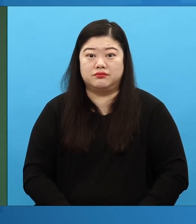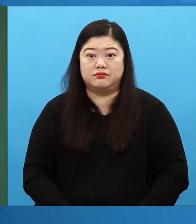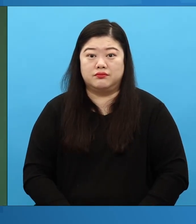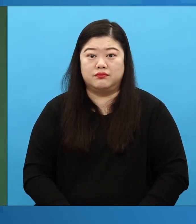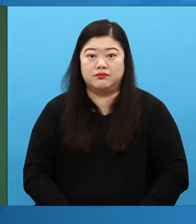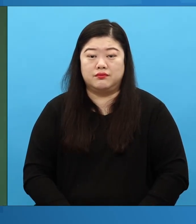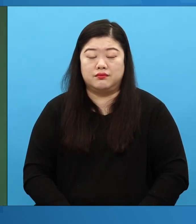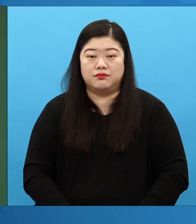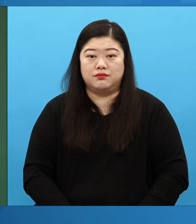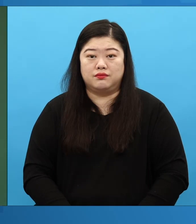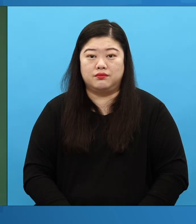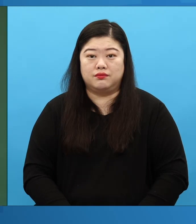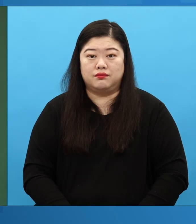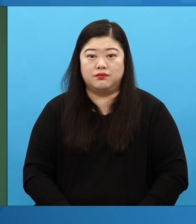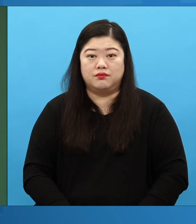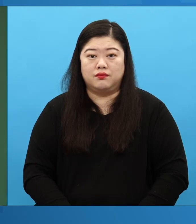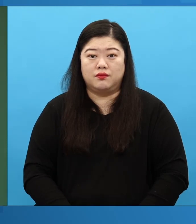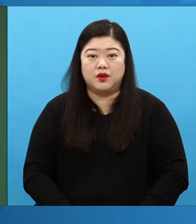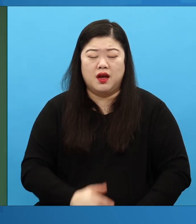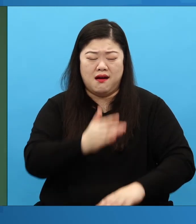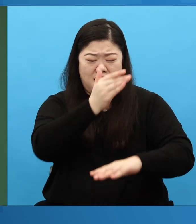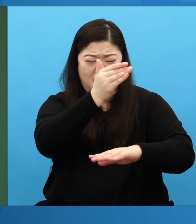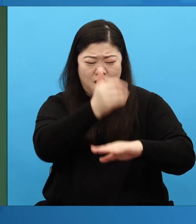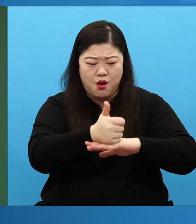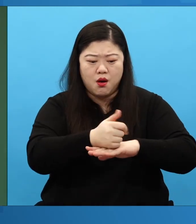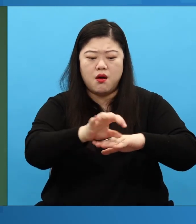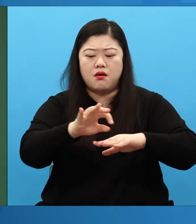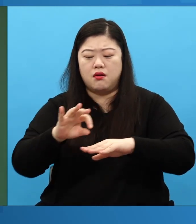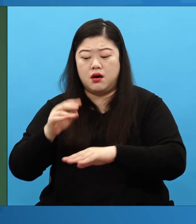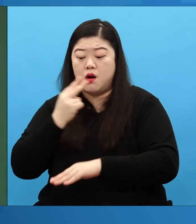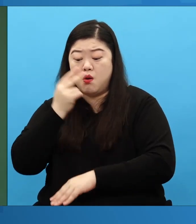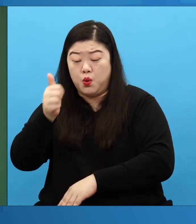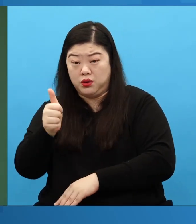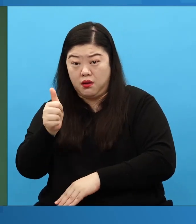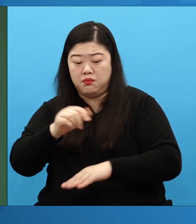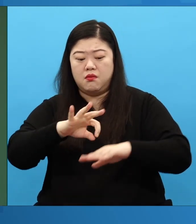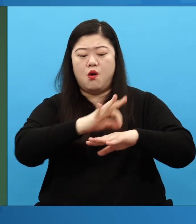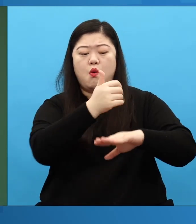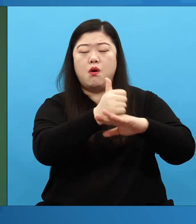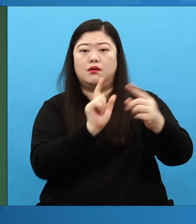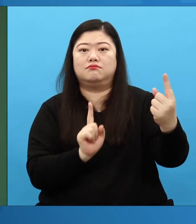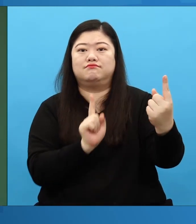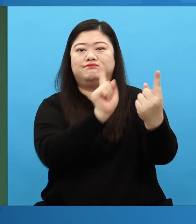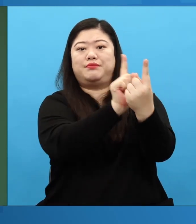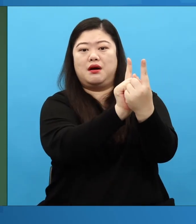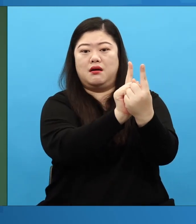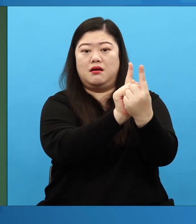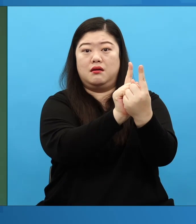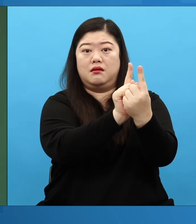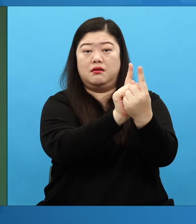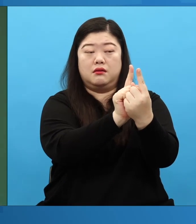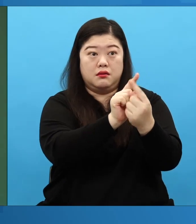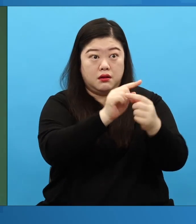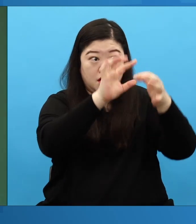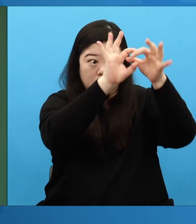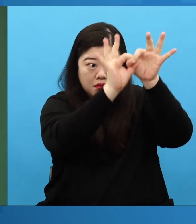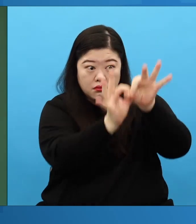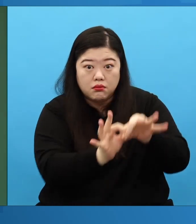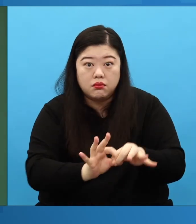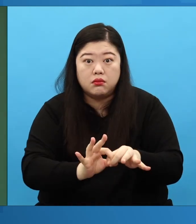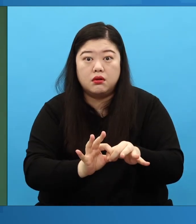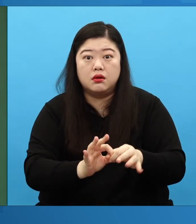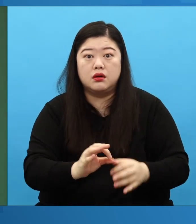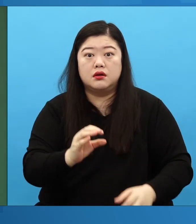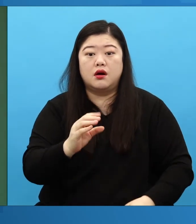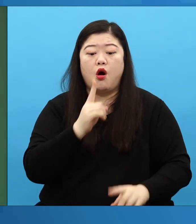왕을 만나게 됩니다. Genesis 41 1 through 38, he finally meets the king. 전부 이겁니다. So all of this was a CVDIP. 이렇게 언약